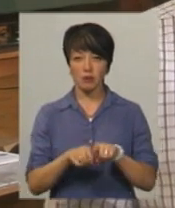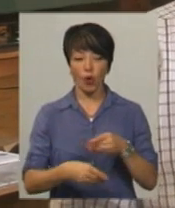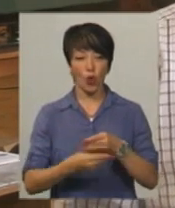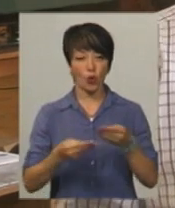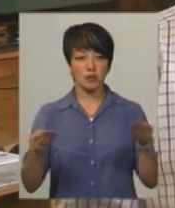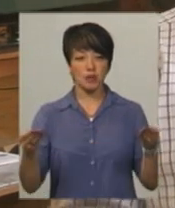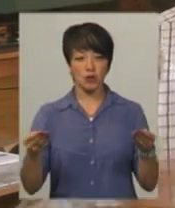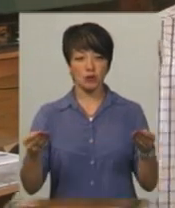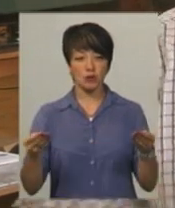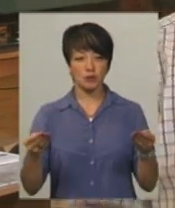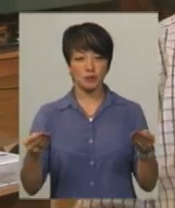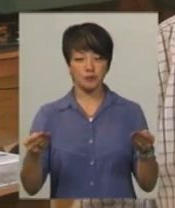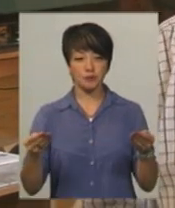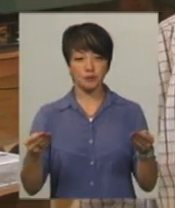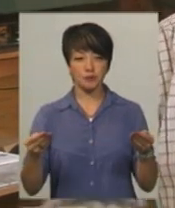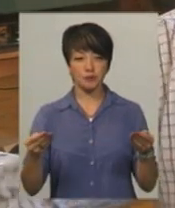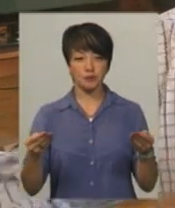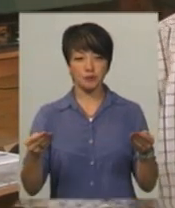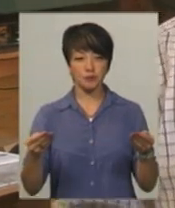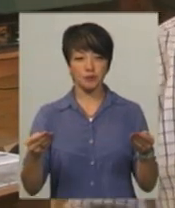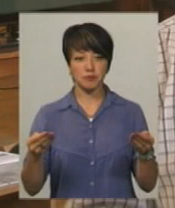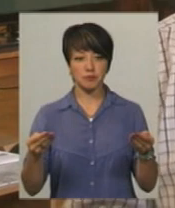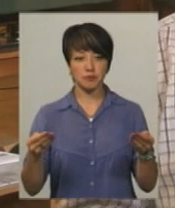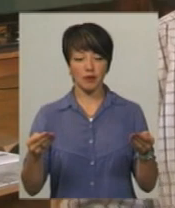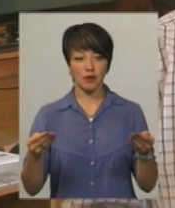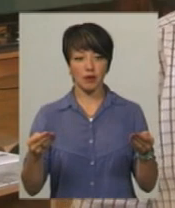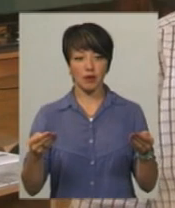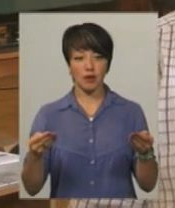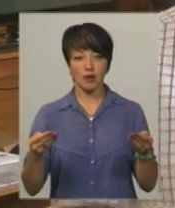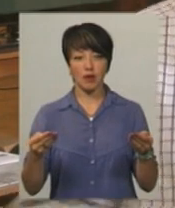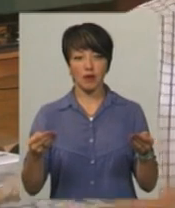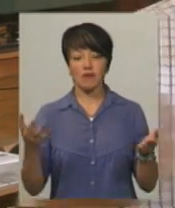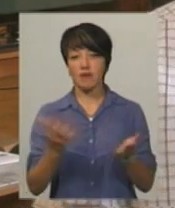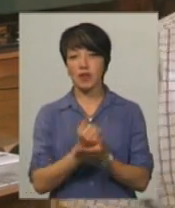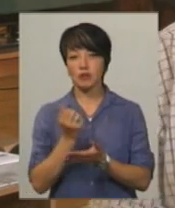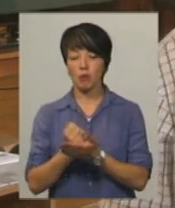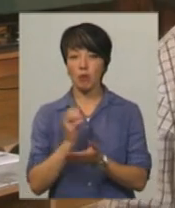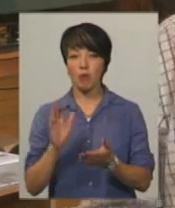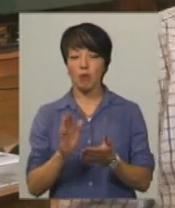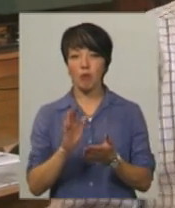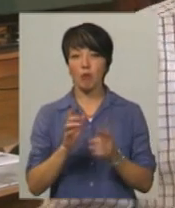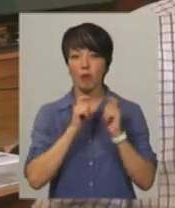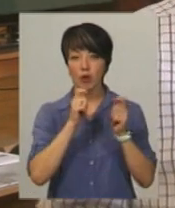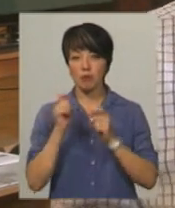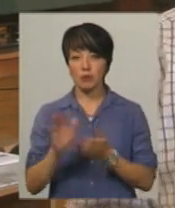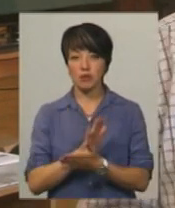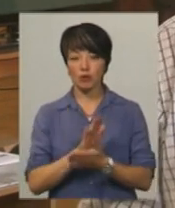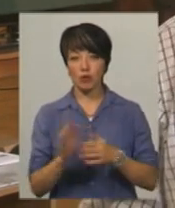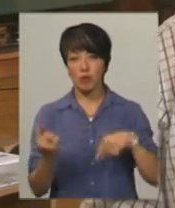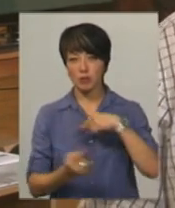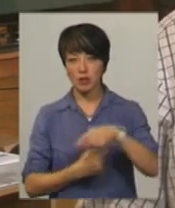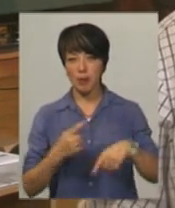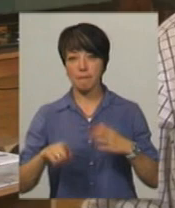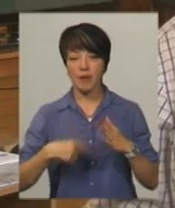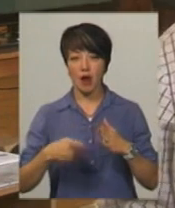роздачу у вигляді виграшених подарунків від безкоштовної лотереї, там пральної машини під